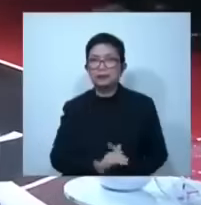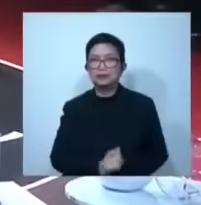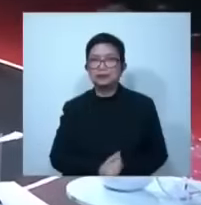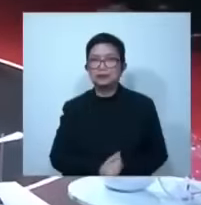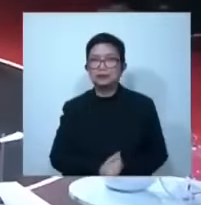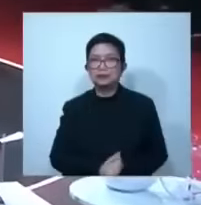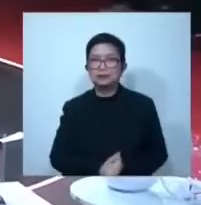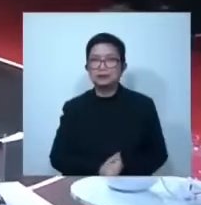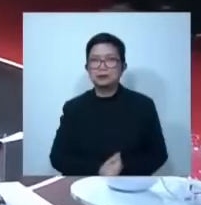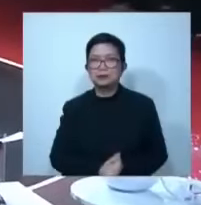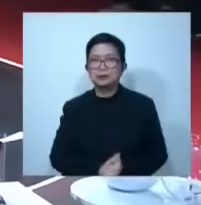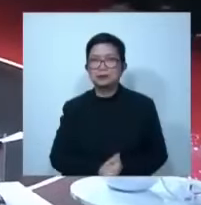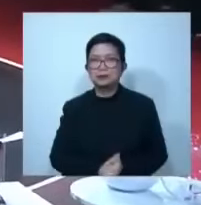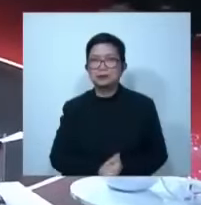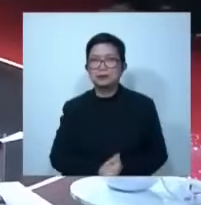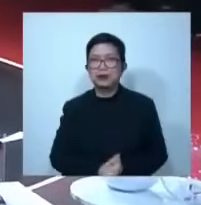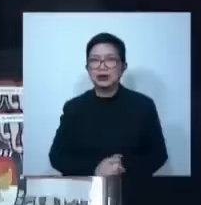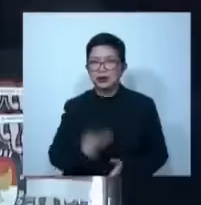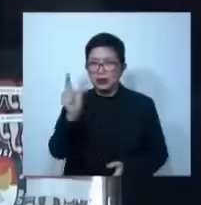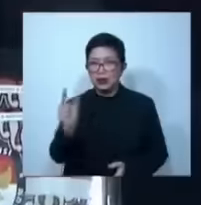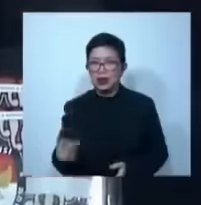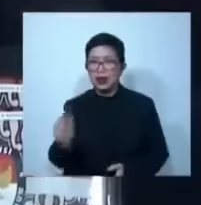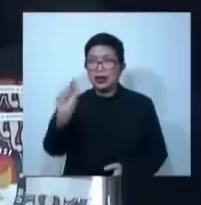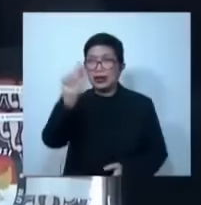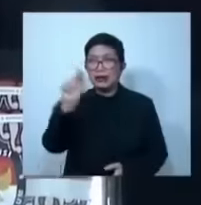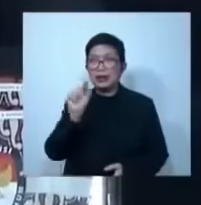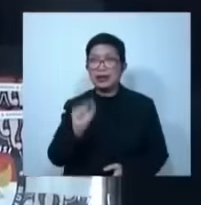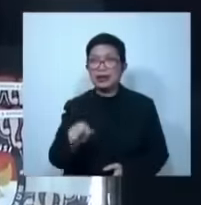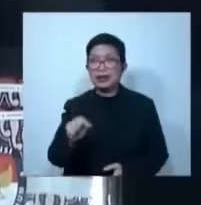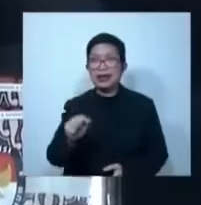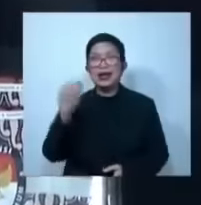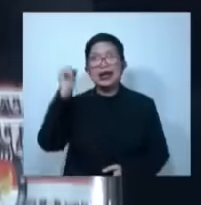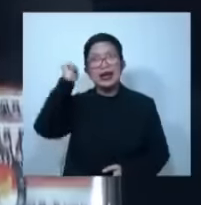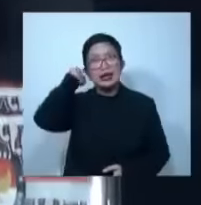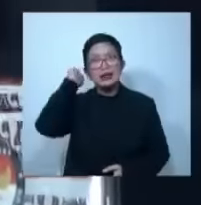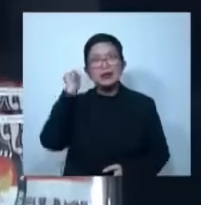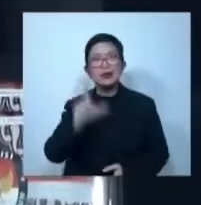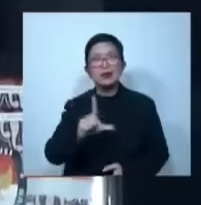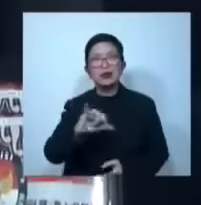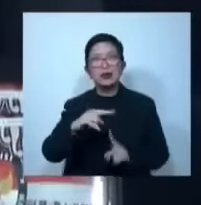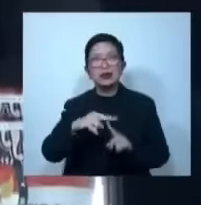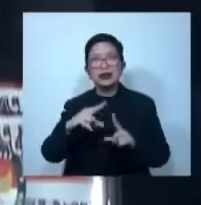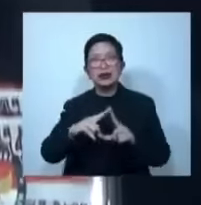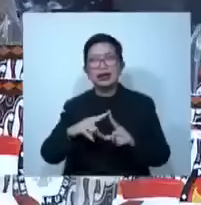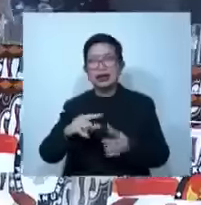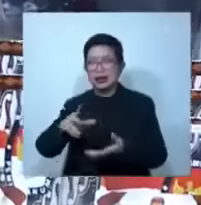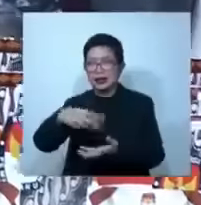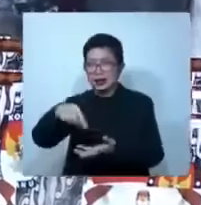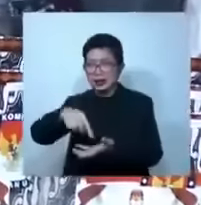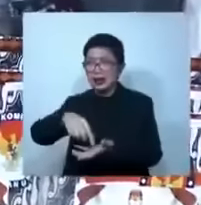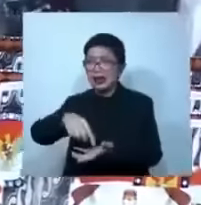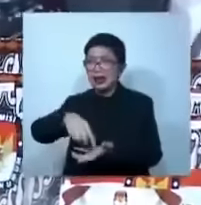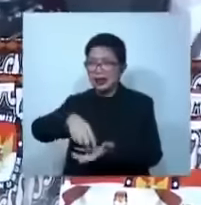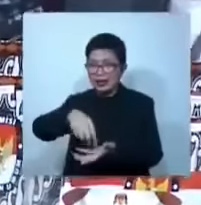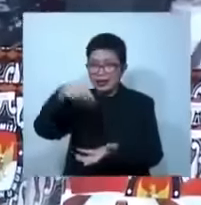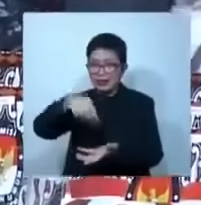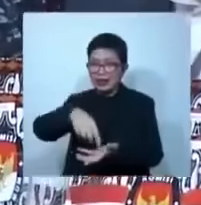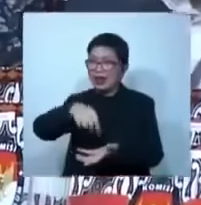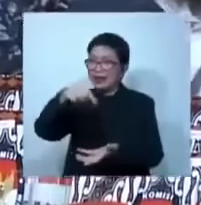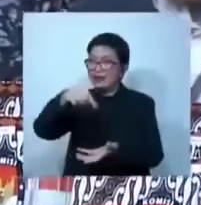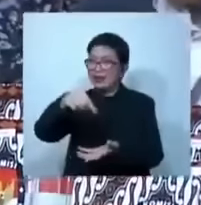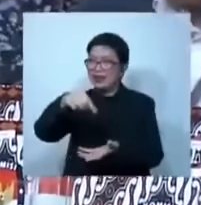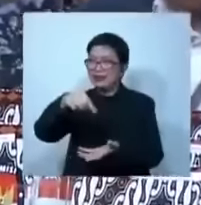panelis Ibu Lita Testa untuk mengambil subtema di Fishbowl. Dan kami persilakan,